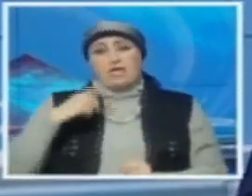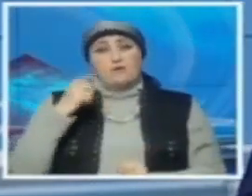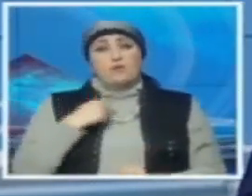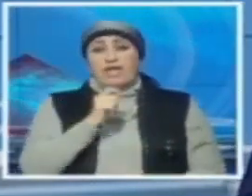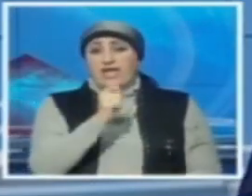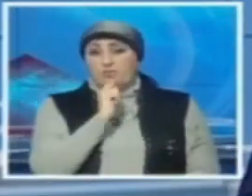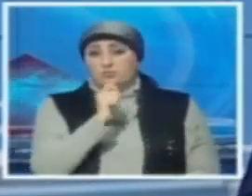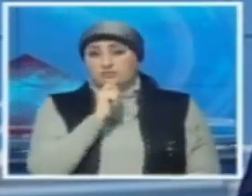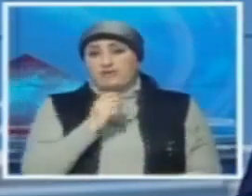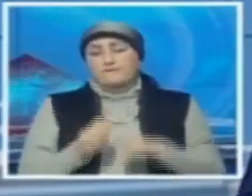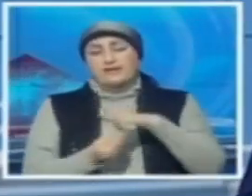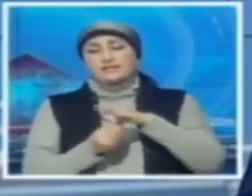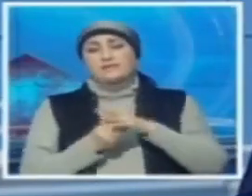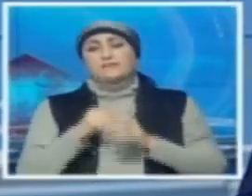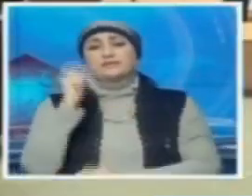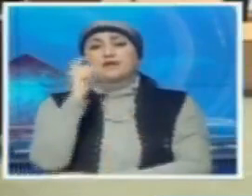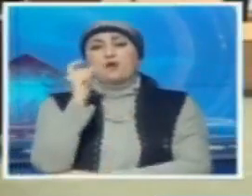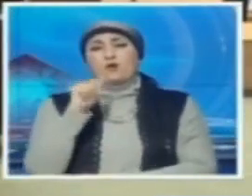الدولية.